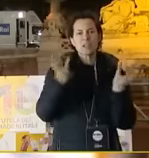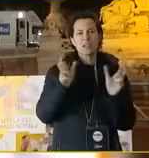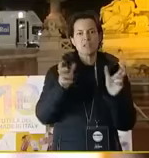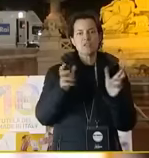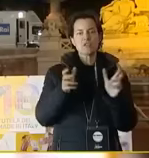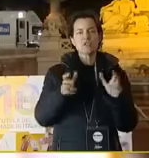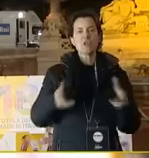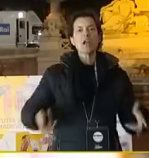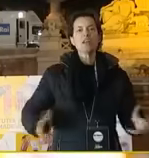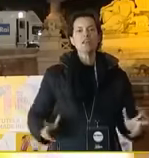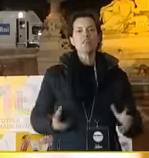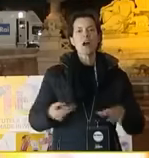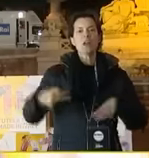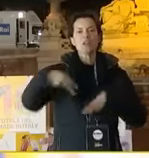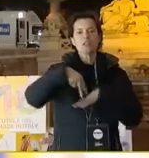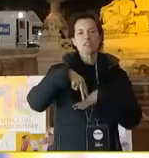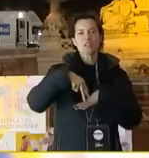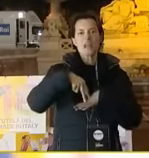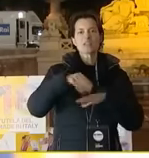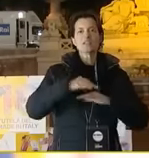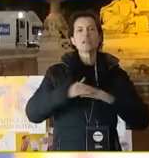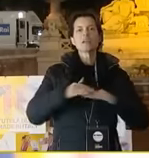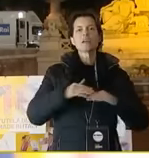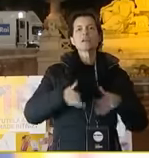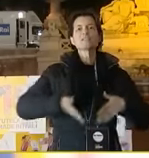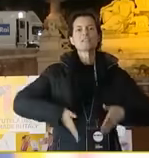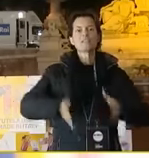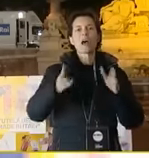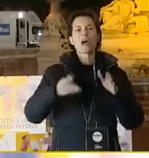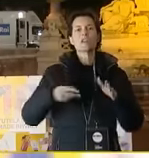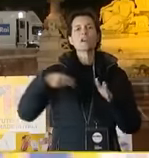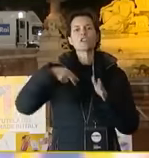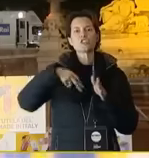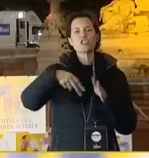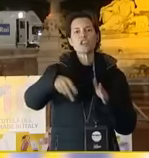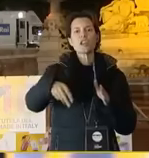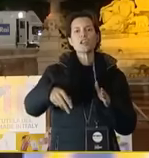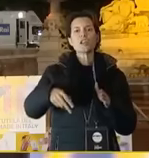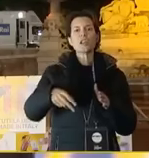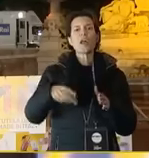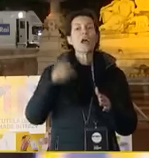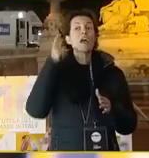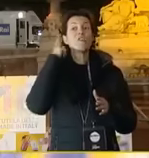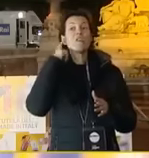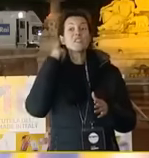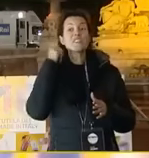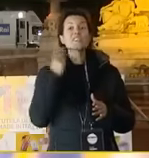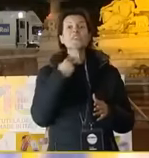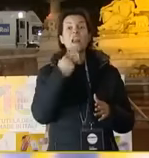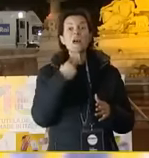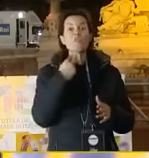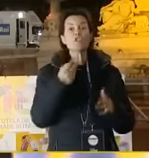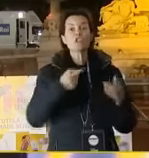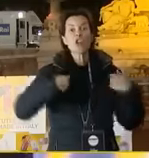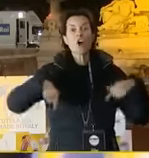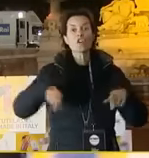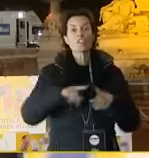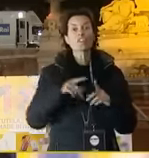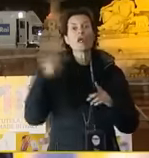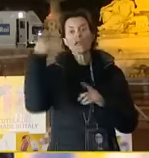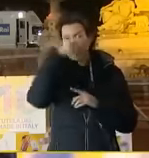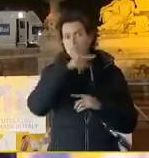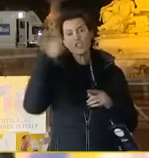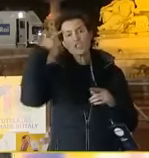divano, scendere in strada e far sentire la propria voce. Ed è difficile.